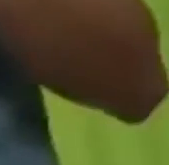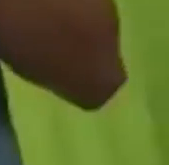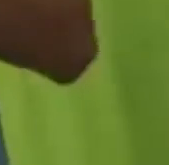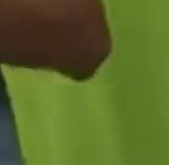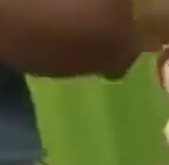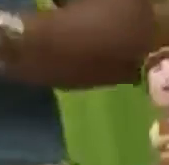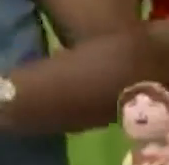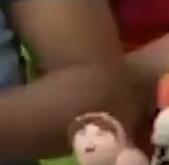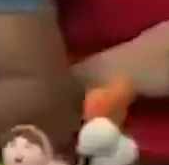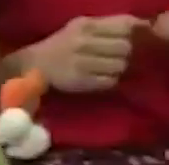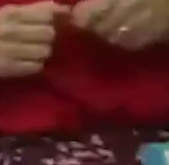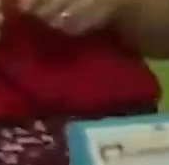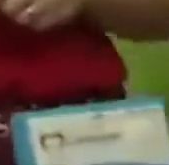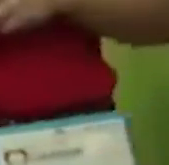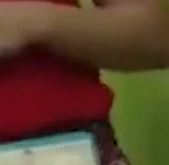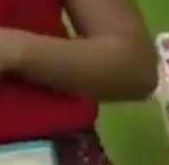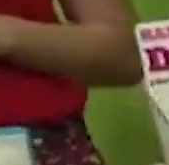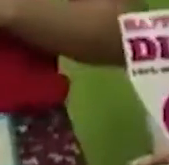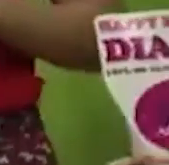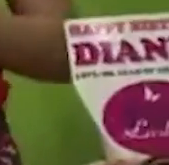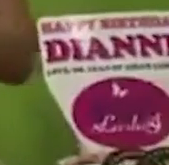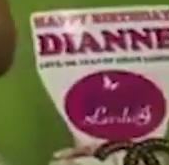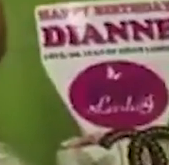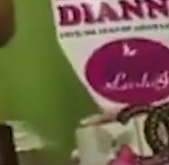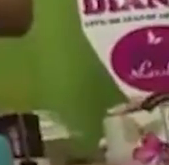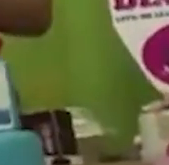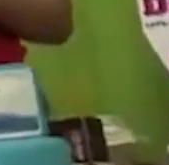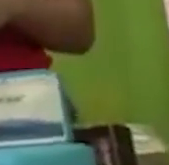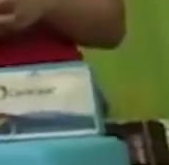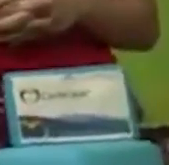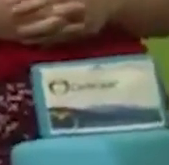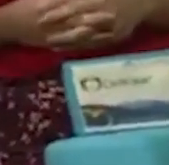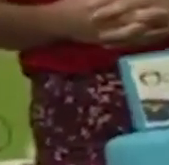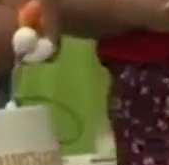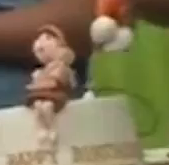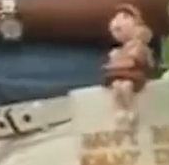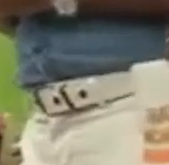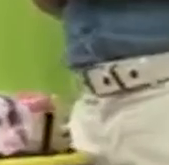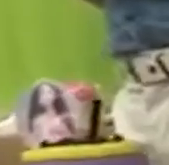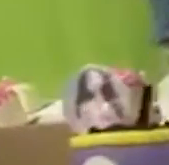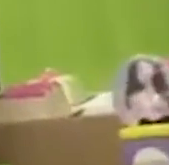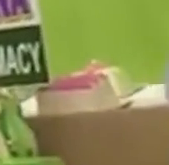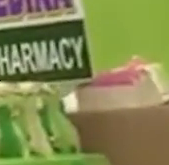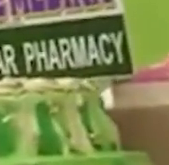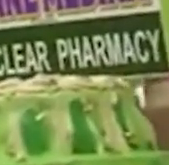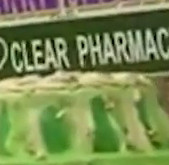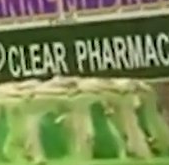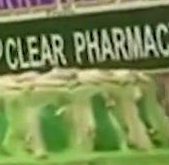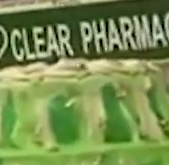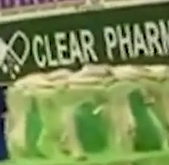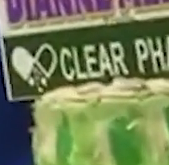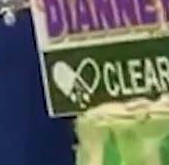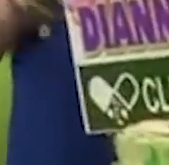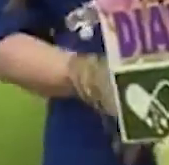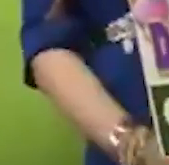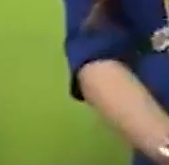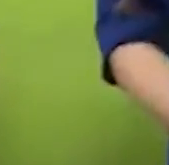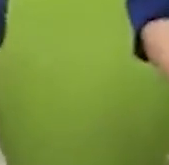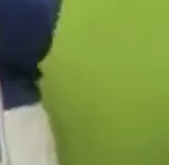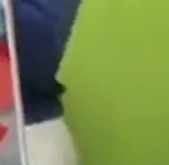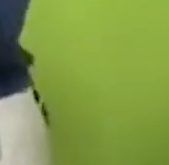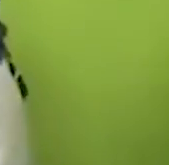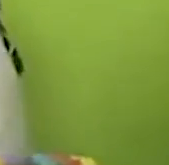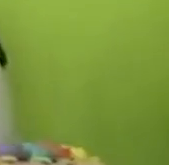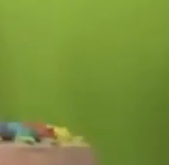Pilipinas, sabi nga nila mga car Espino, kalabaw lang ang tumatanda. Kaya kahit si 70 anyos na, si Lola Presi or much